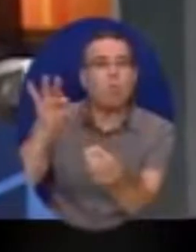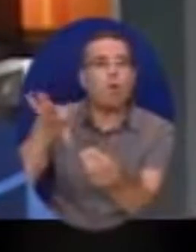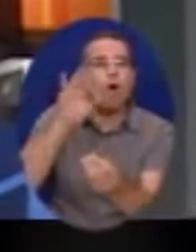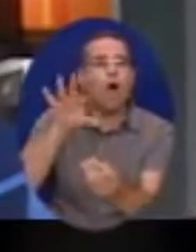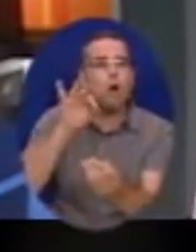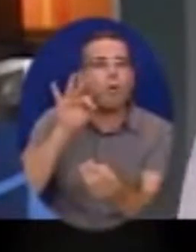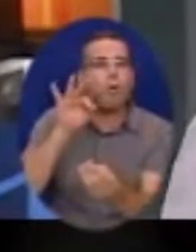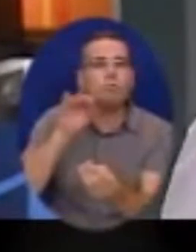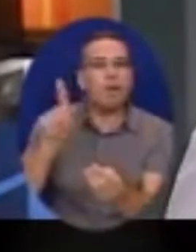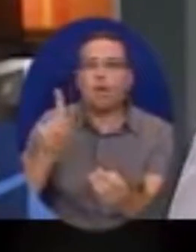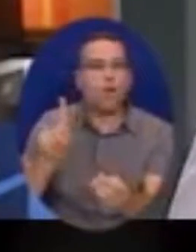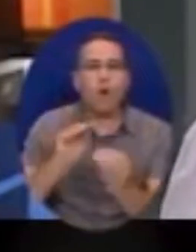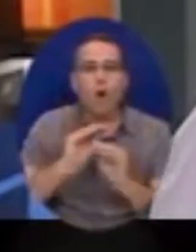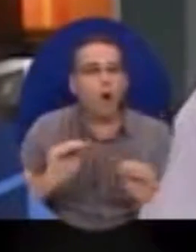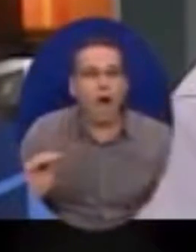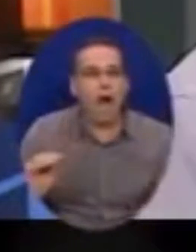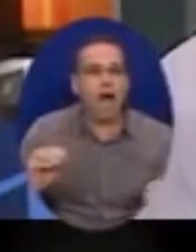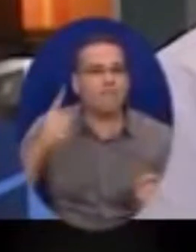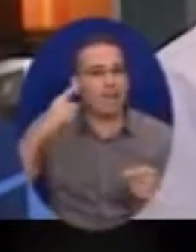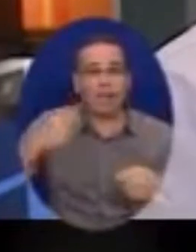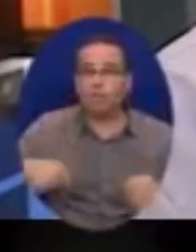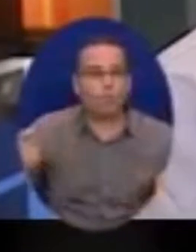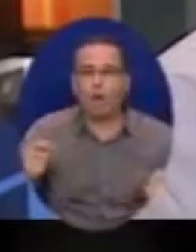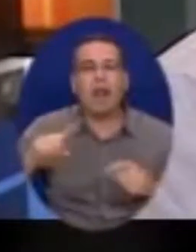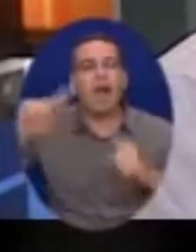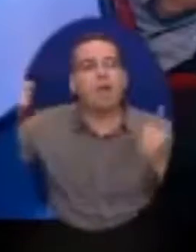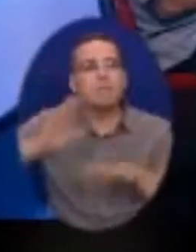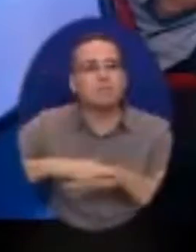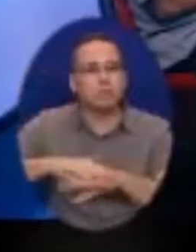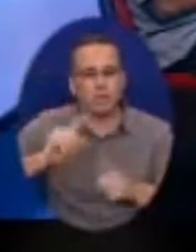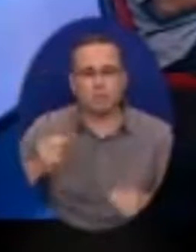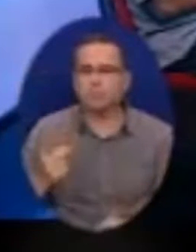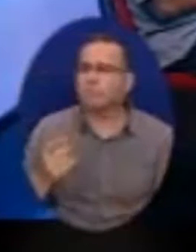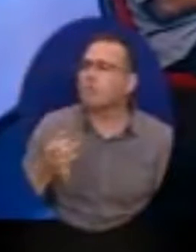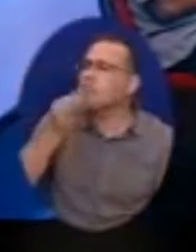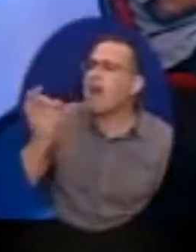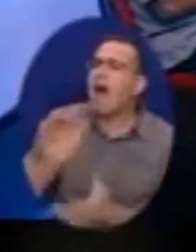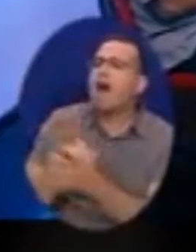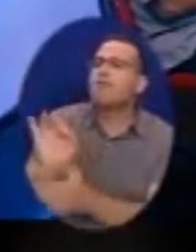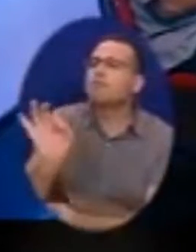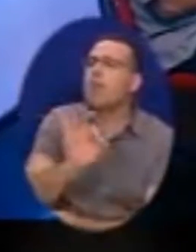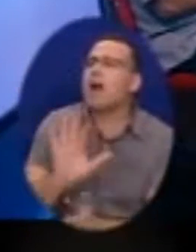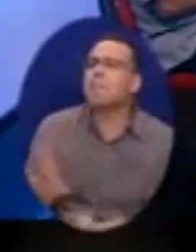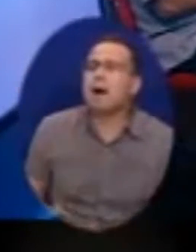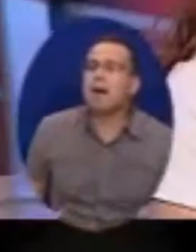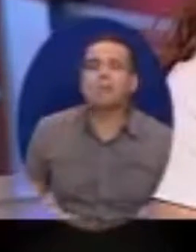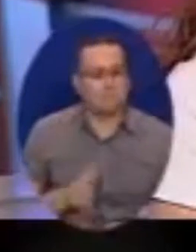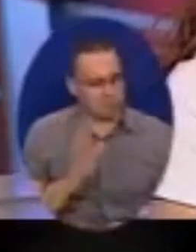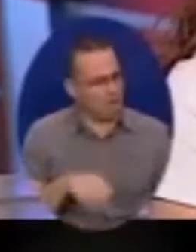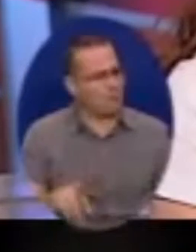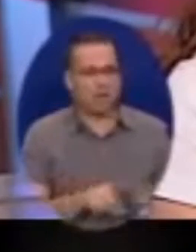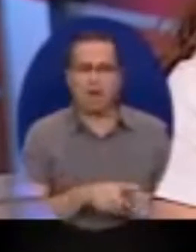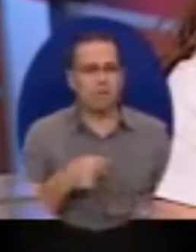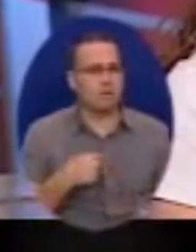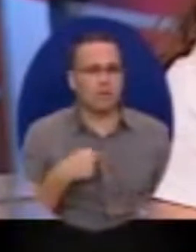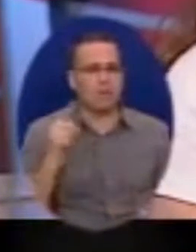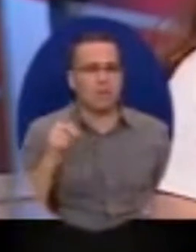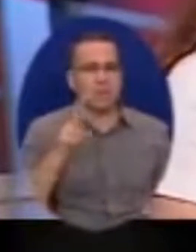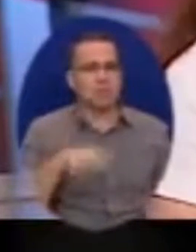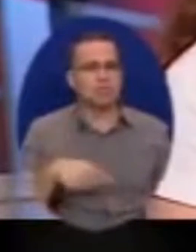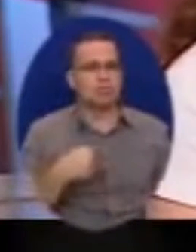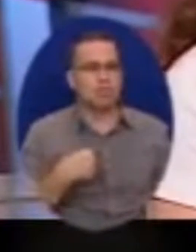ללכת שלא לתחום ההוראה והחינוך. איך זה עם החברות שלך, מייס? גם, כמוני, בחרו,